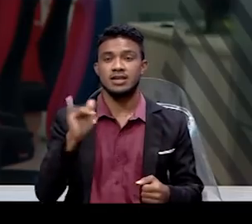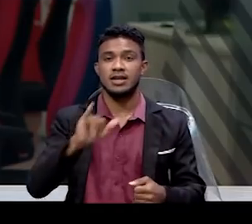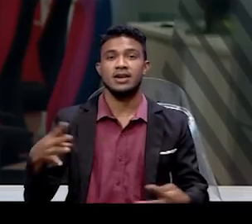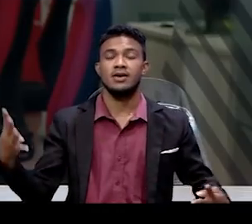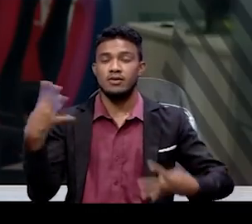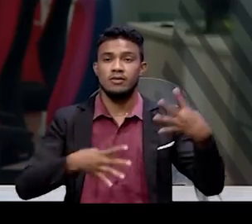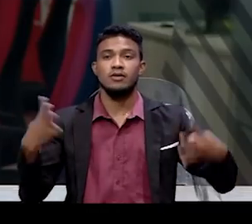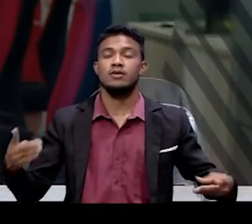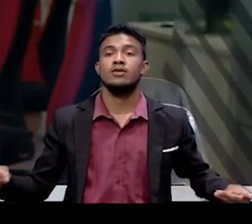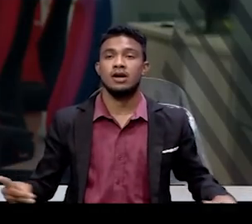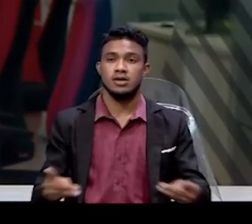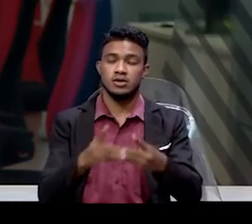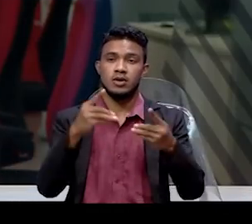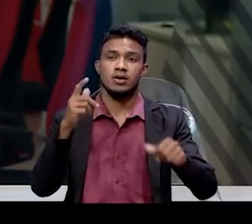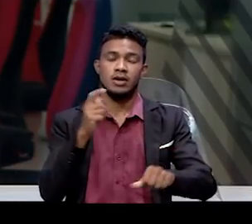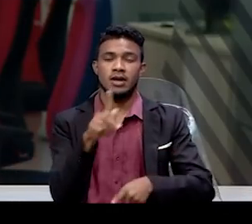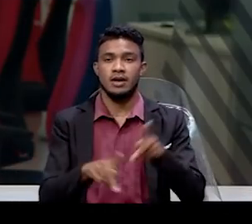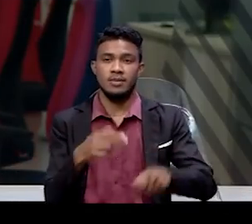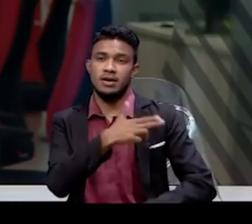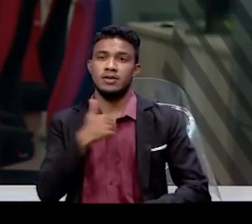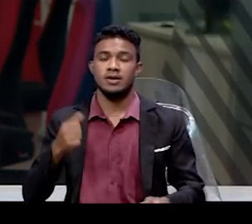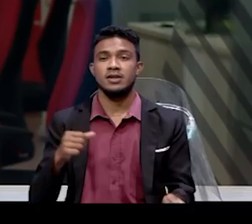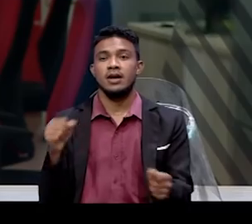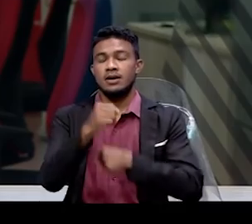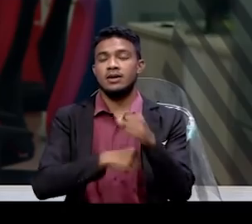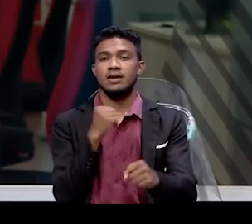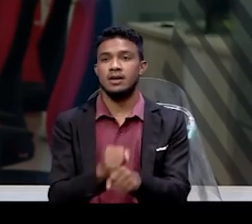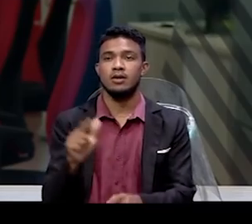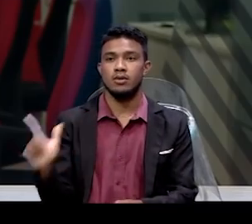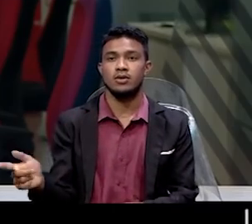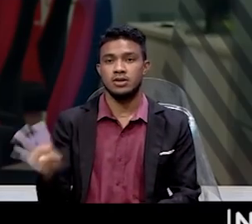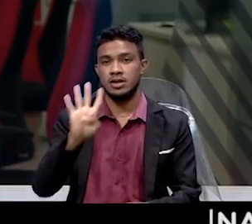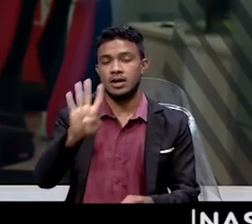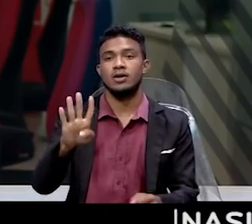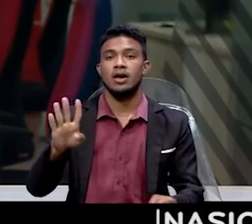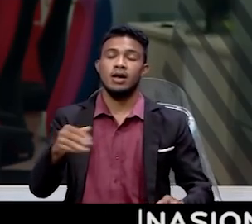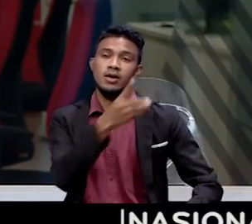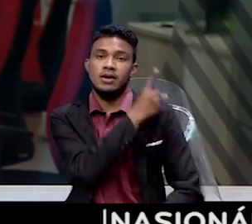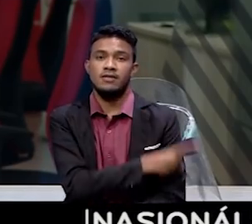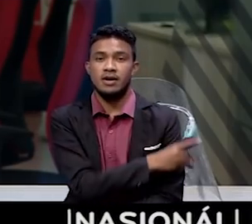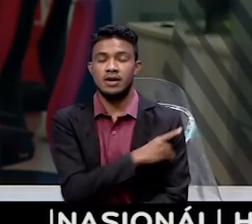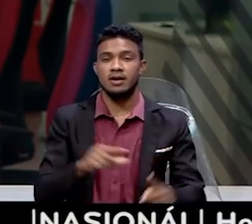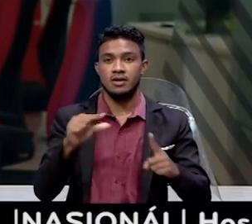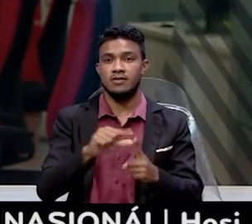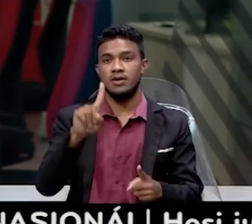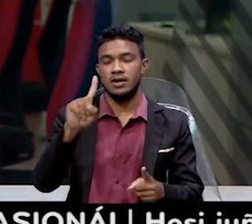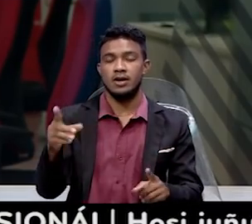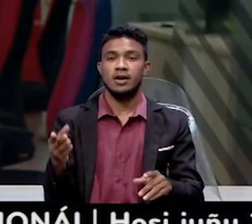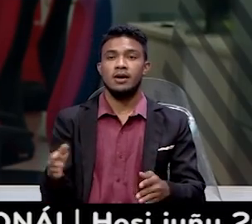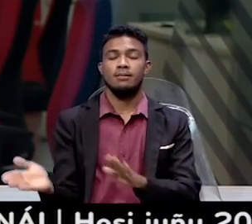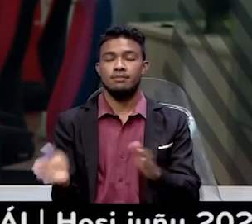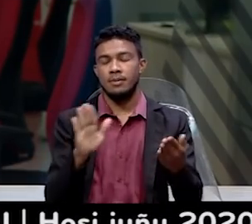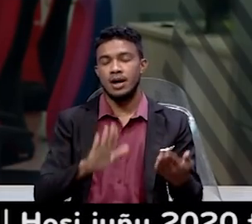hasur invasão Indonesia durante tinang ruanulu resinghat. Tambadet atu defende lifuang ida mate